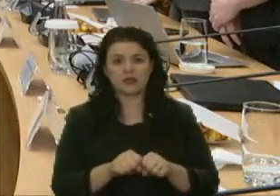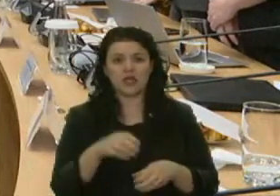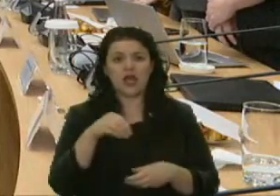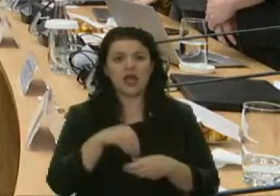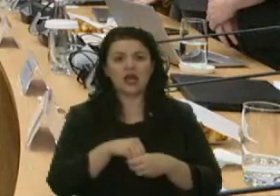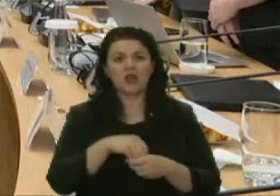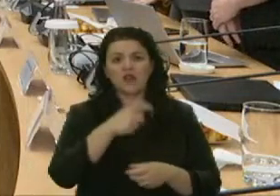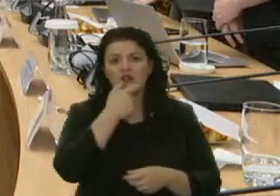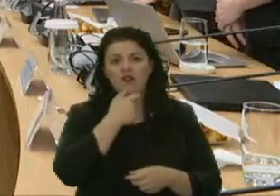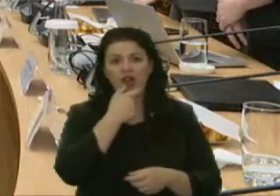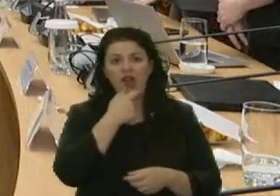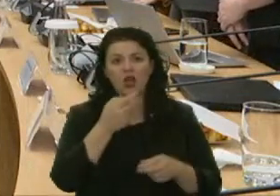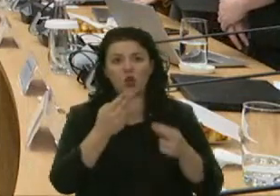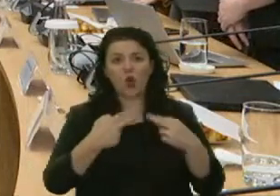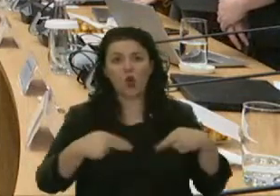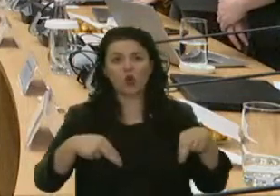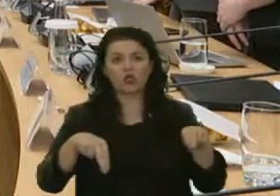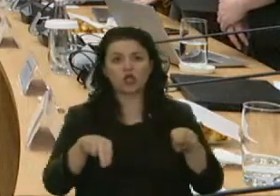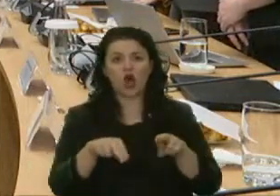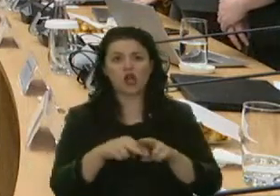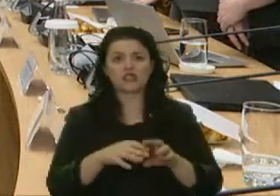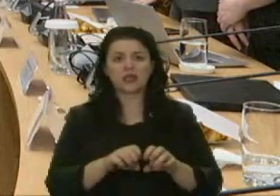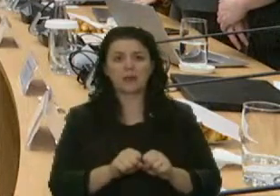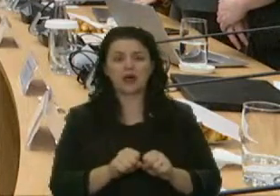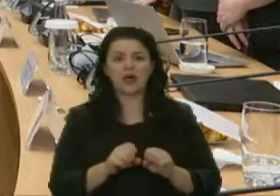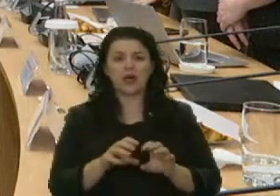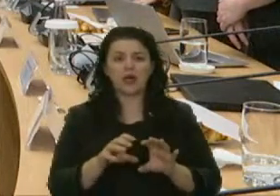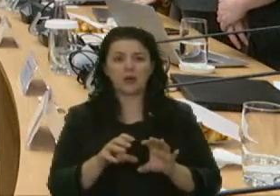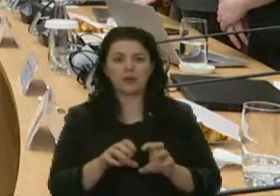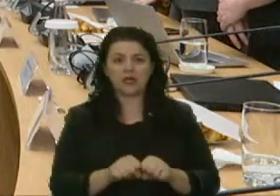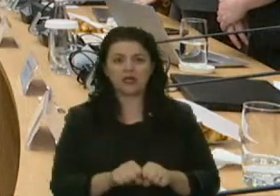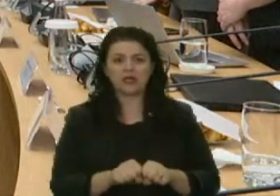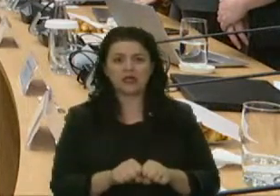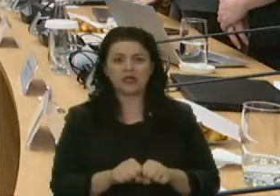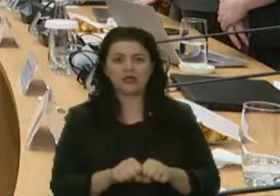pământ în vechiul No